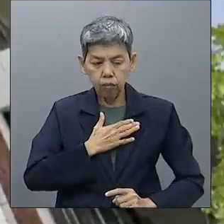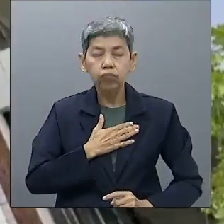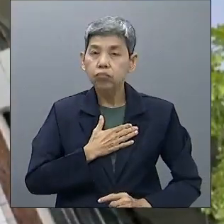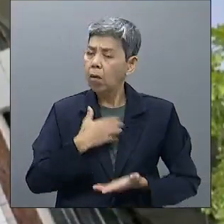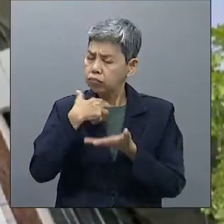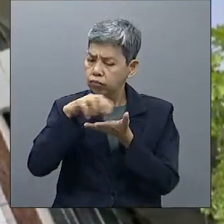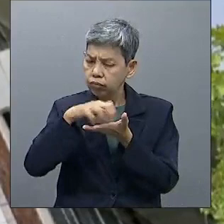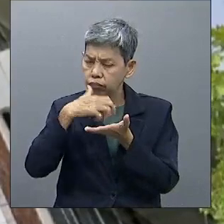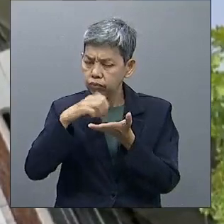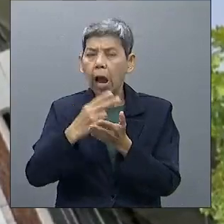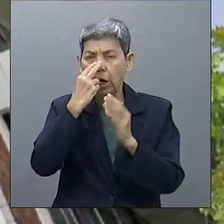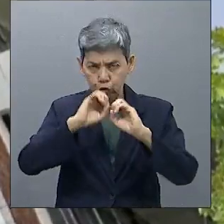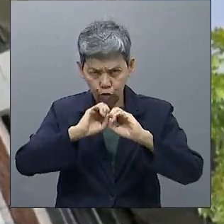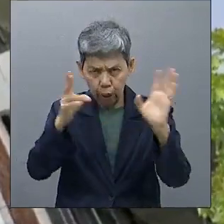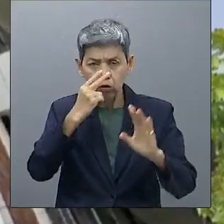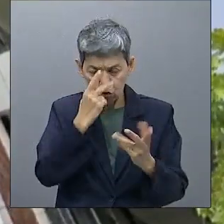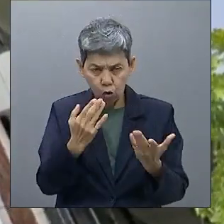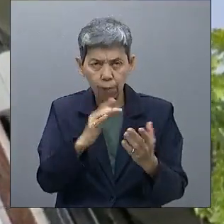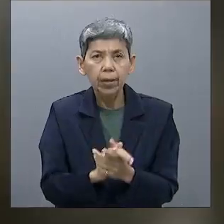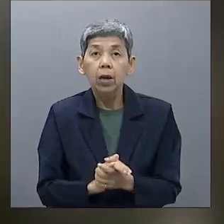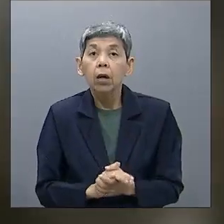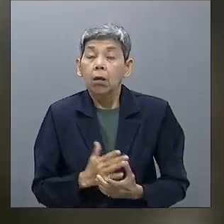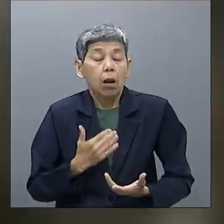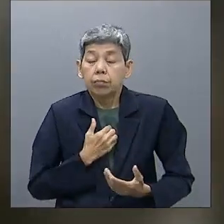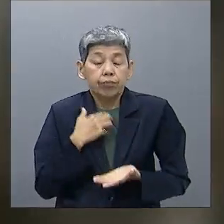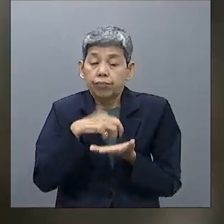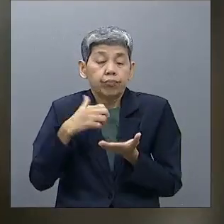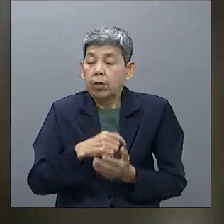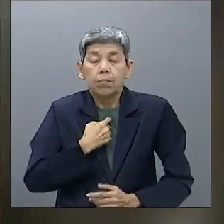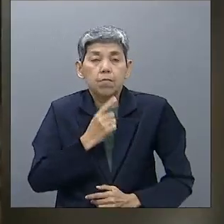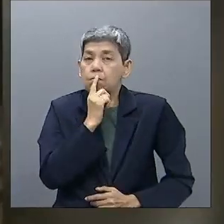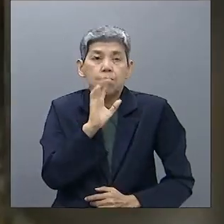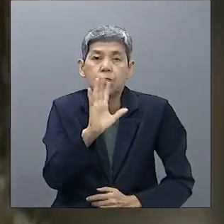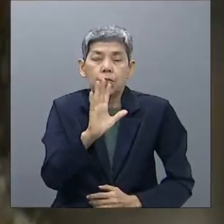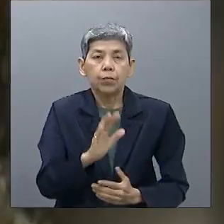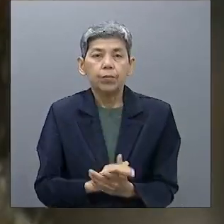งทั้งหมดจะปรากฏในตอนหลังแล้วก็ไม่ให้รายละเอียดกับสื่อเพิ่มเติมค่ะ